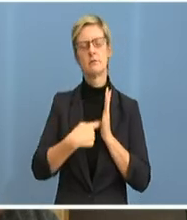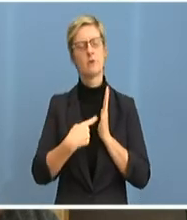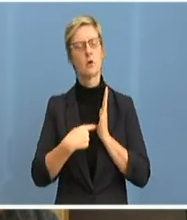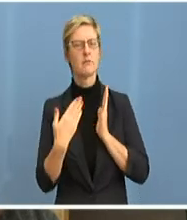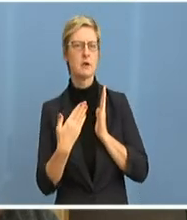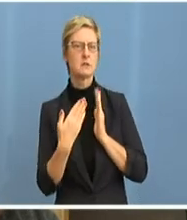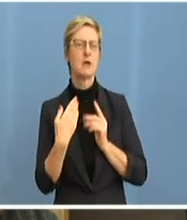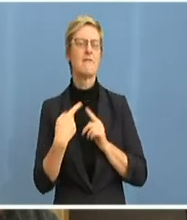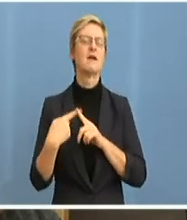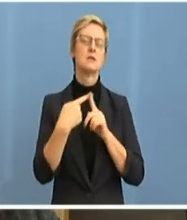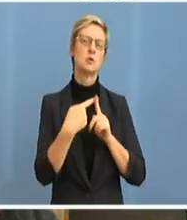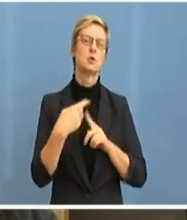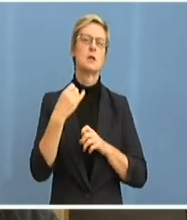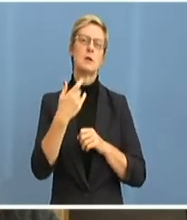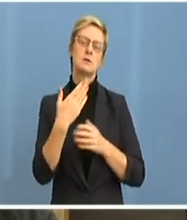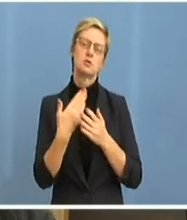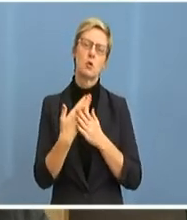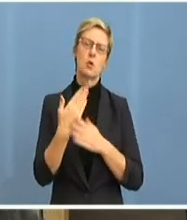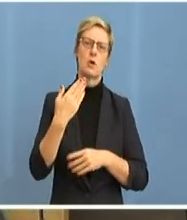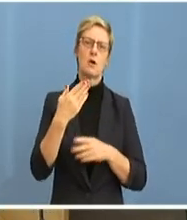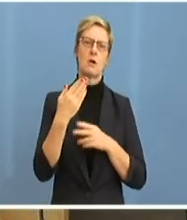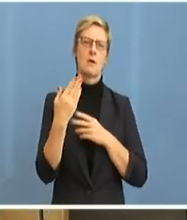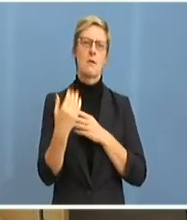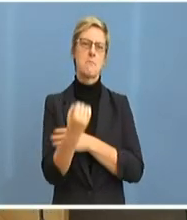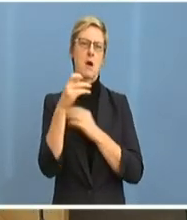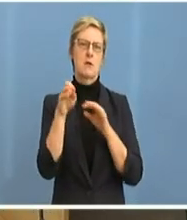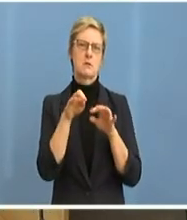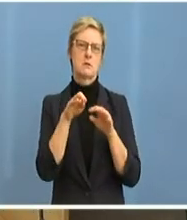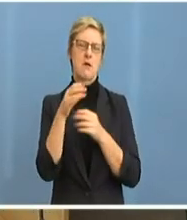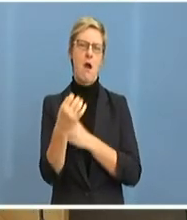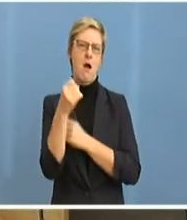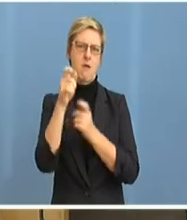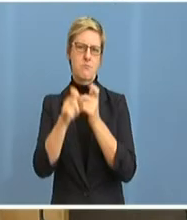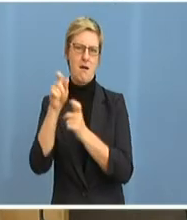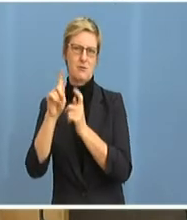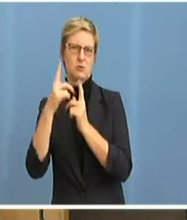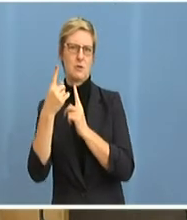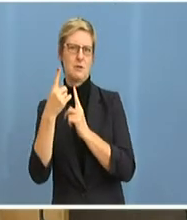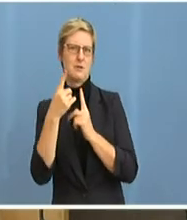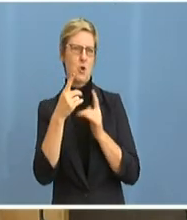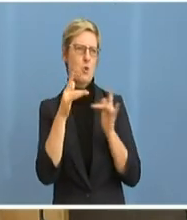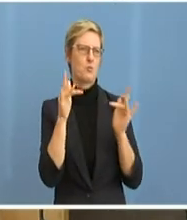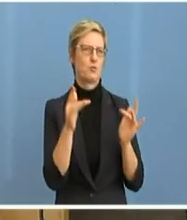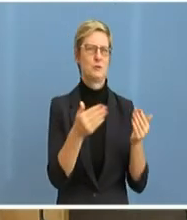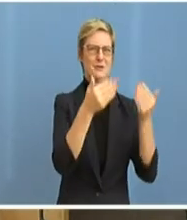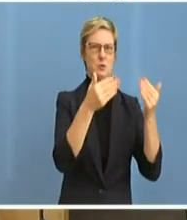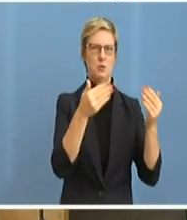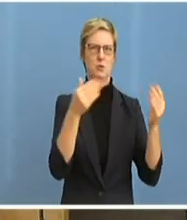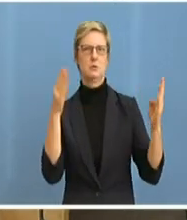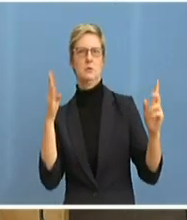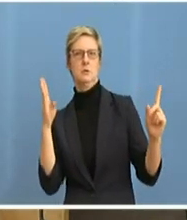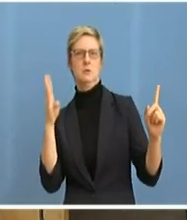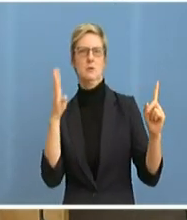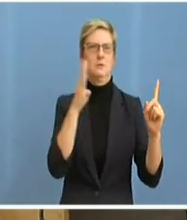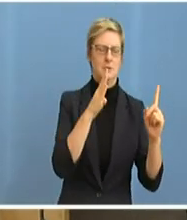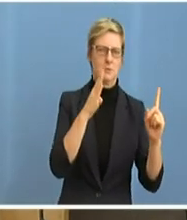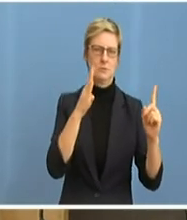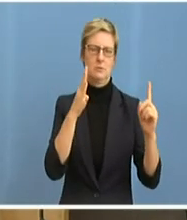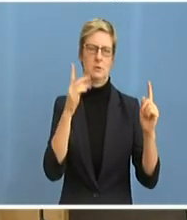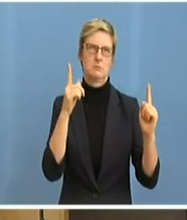Machthaber in Weißrussland auf die Opposition zugehen sollten, zu einer Art runder Tisch. Jetzt hat Herr